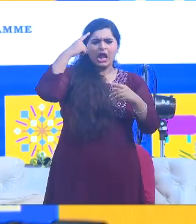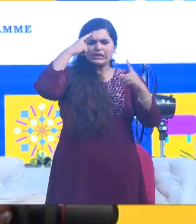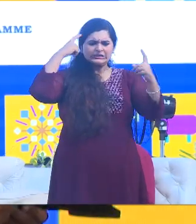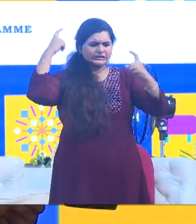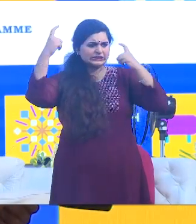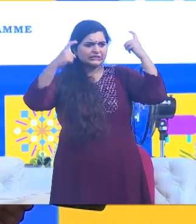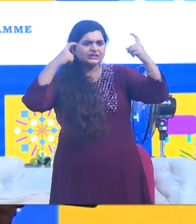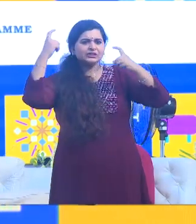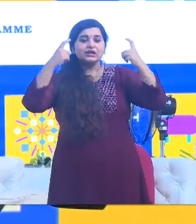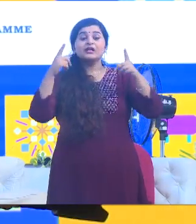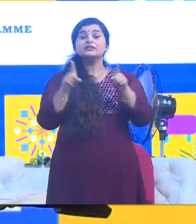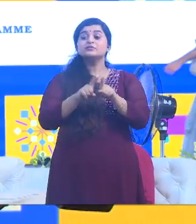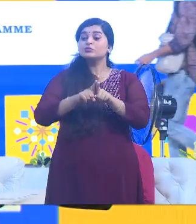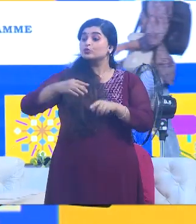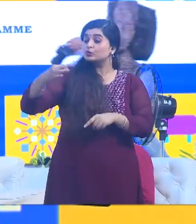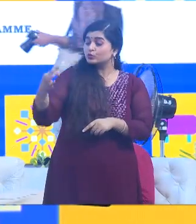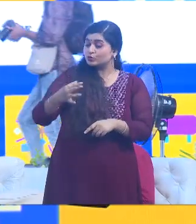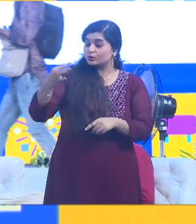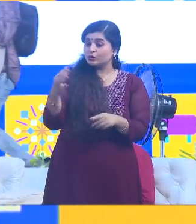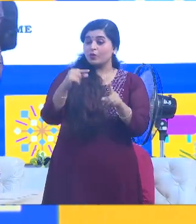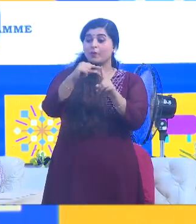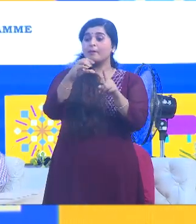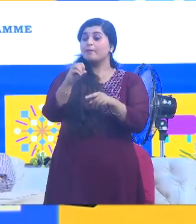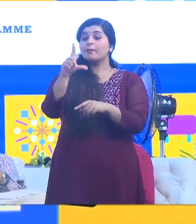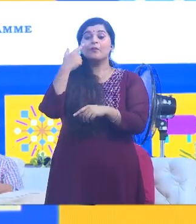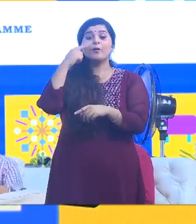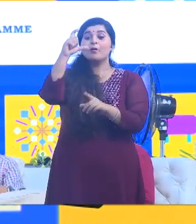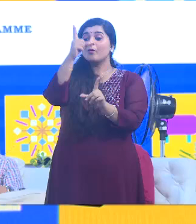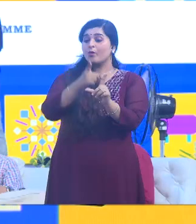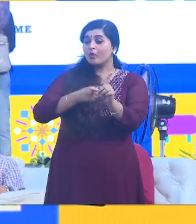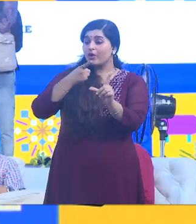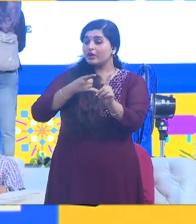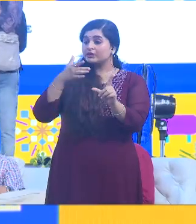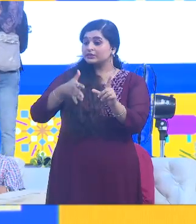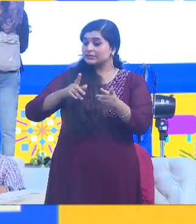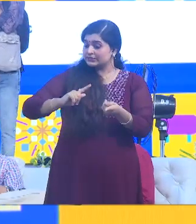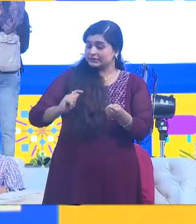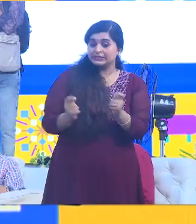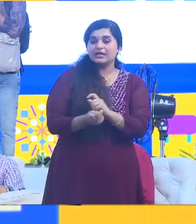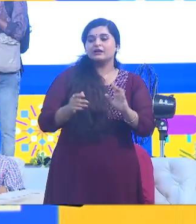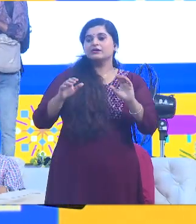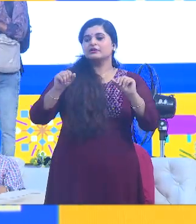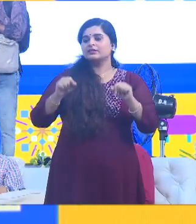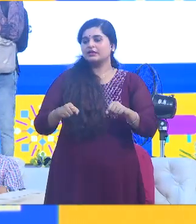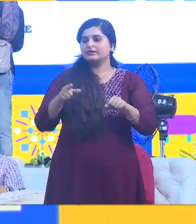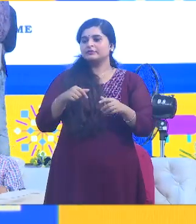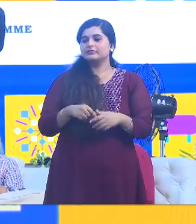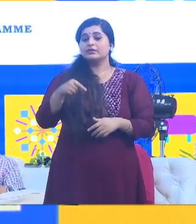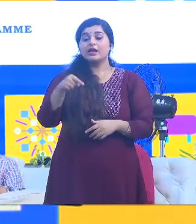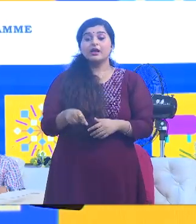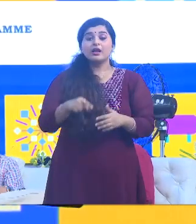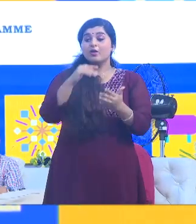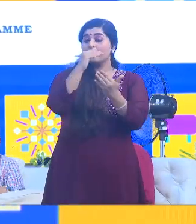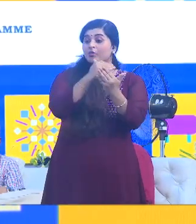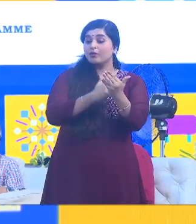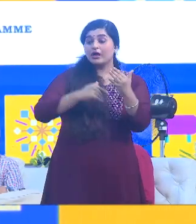of sound policies and absolutely sound action plans based on those policies. അതിനുവേണ്ടിയാണ് വാസ്തവത്തിൽ ഇന്ന് നമ്മൾ